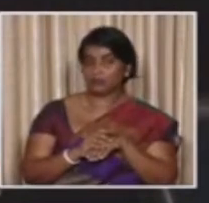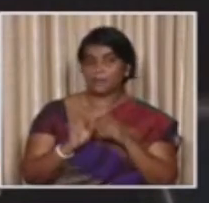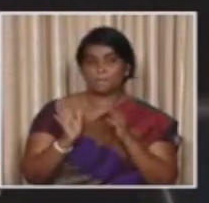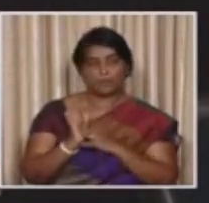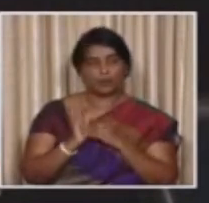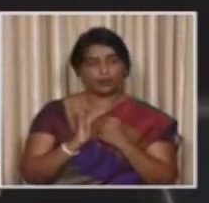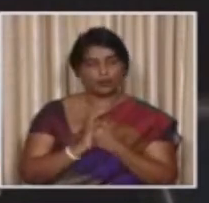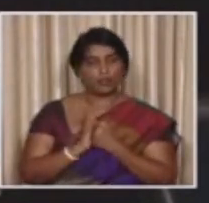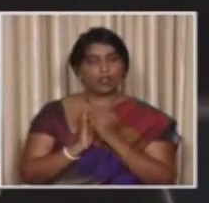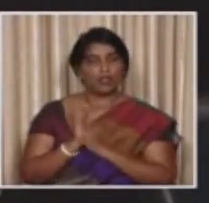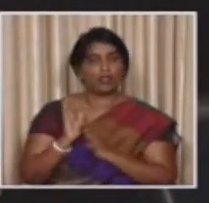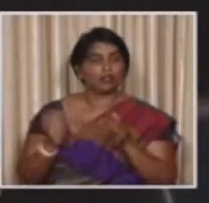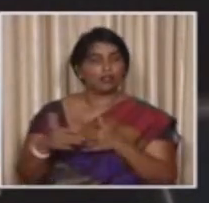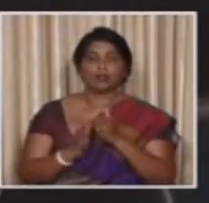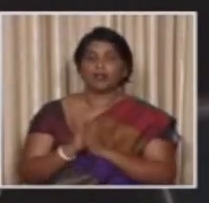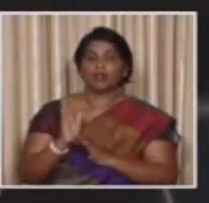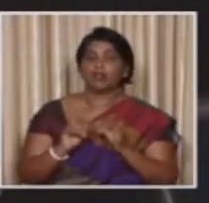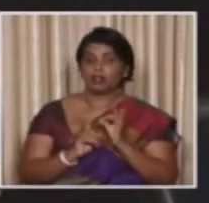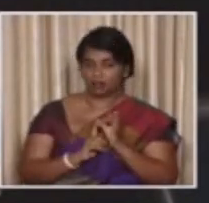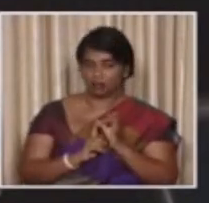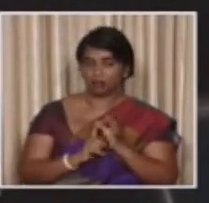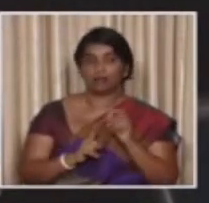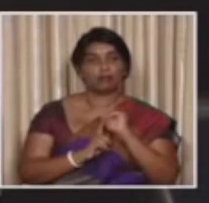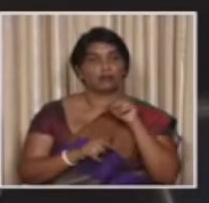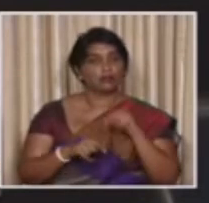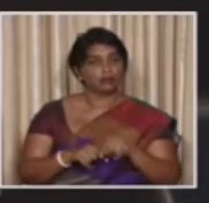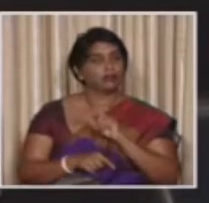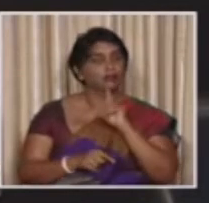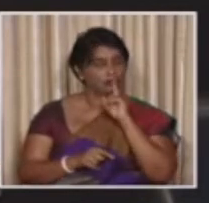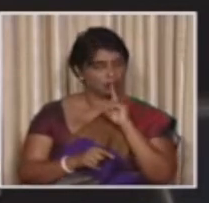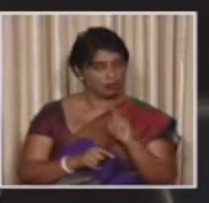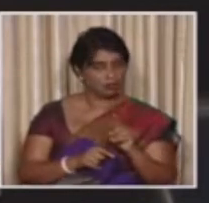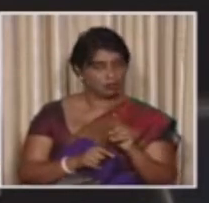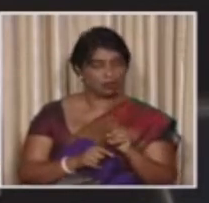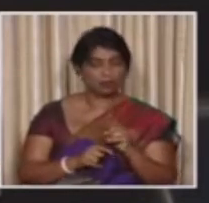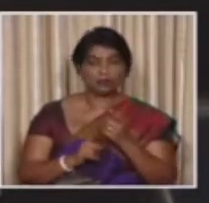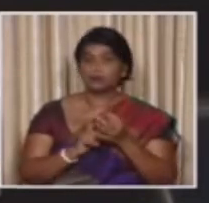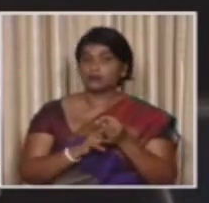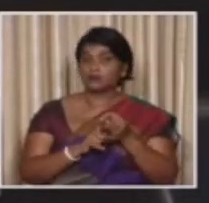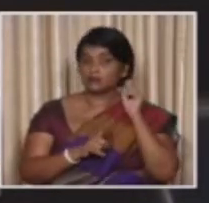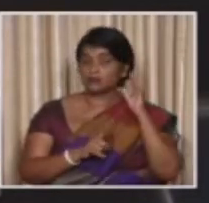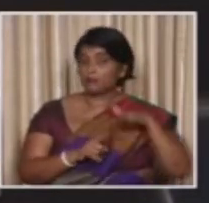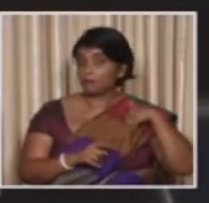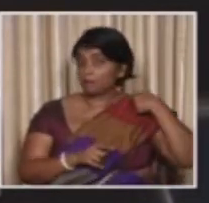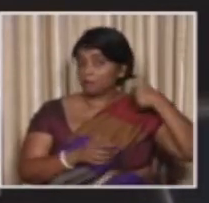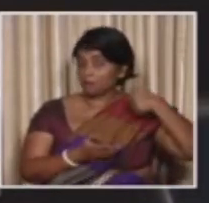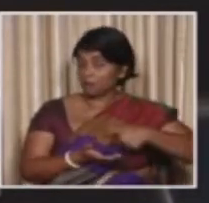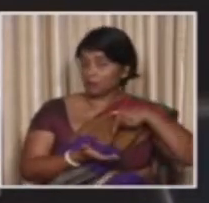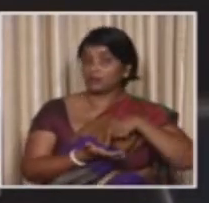ගරු ඇමතිවරේ කැබිනට් ඇමතිවරේ මේ සභාවෙදිත් කියනවා විදායකයේ මූලස්ථානය